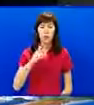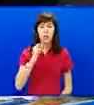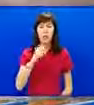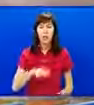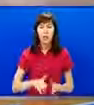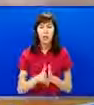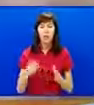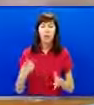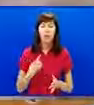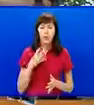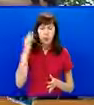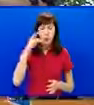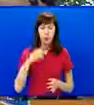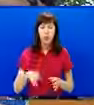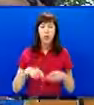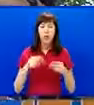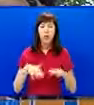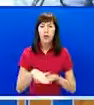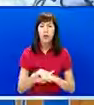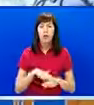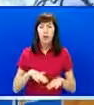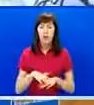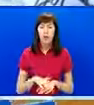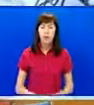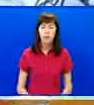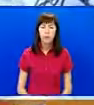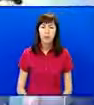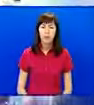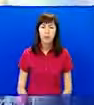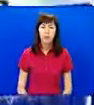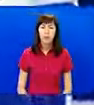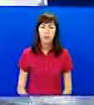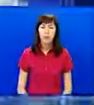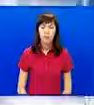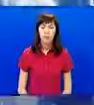Небольшой городок мастеров юга раскинулся на площадке перед молодежным ресурсным центром.